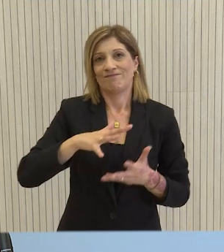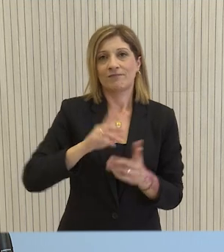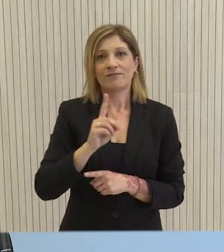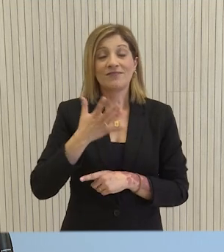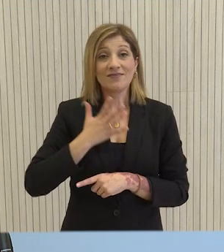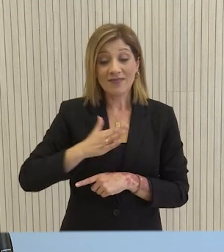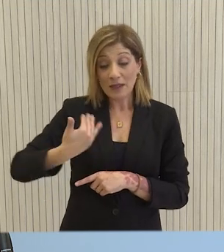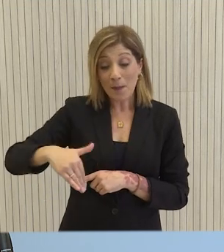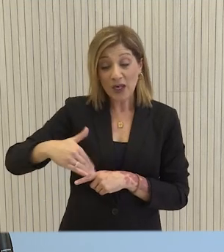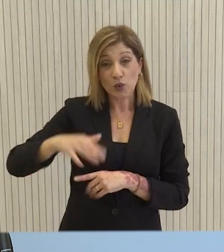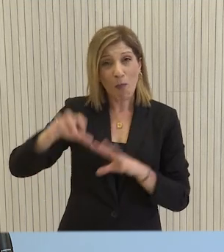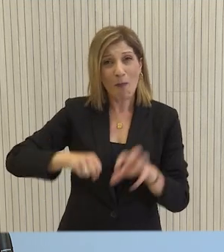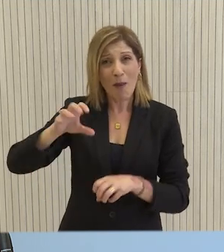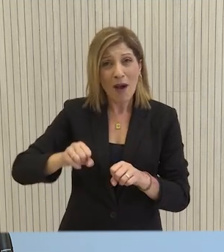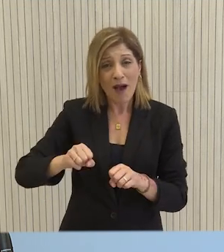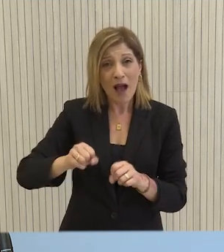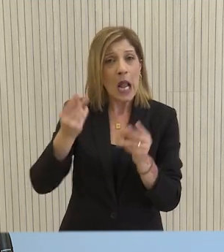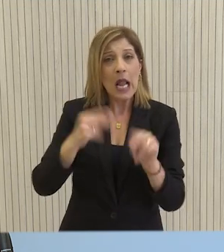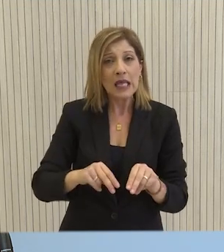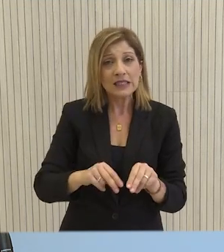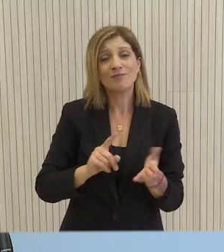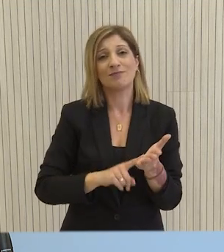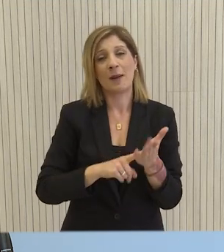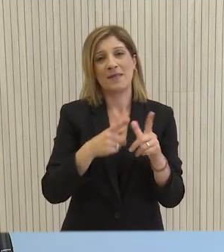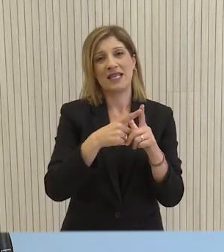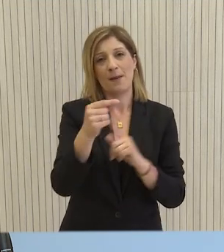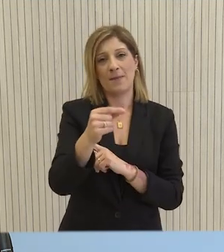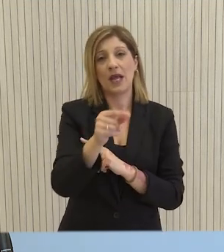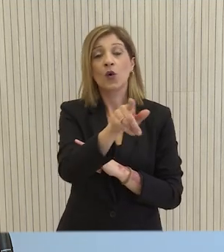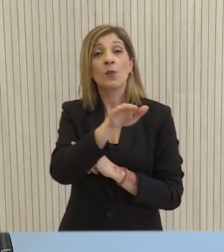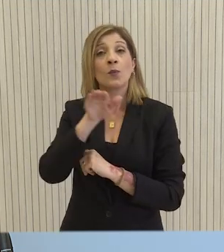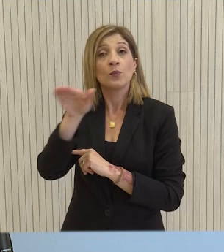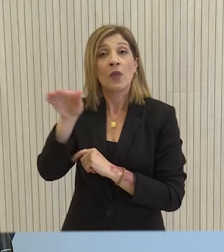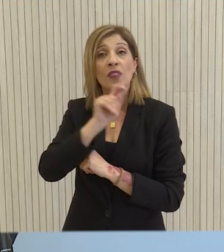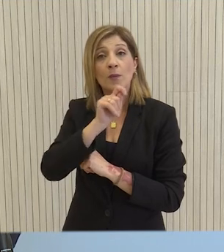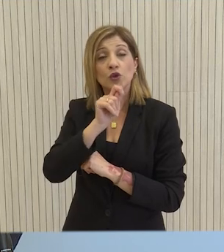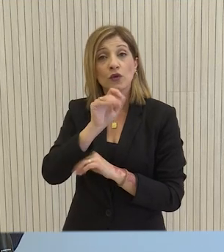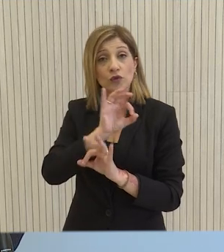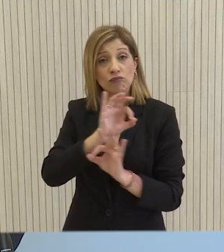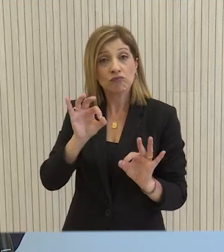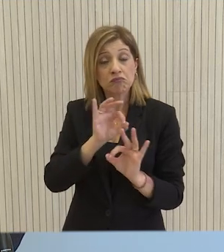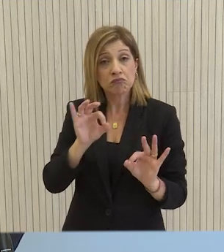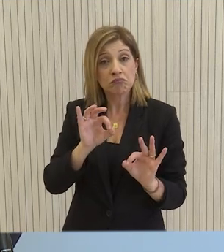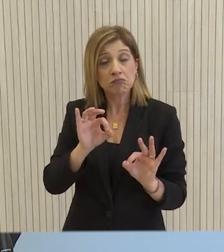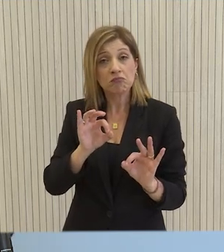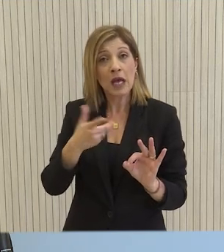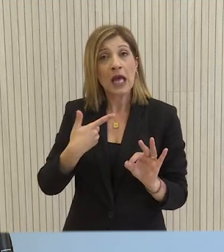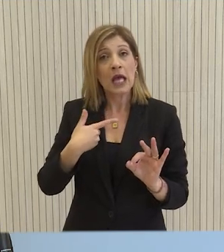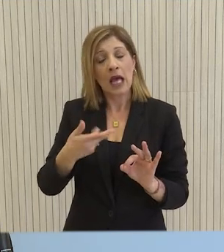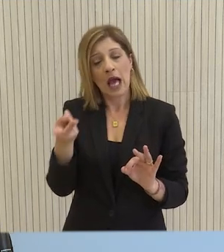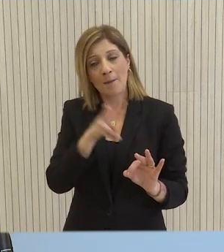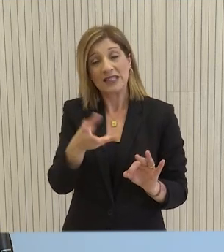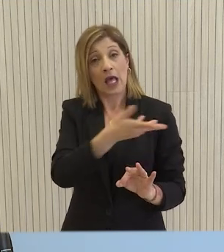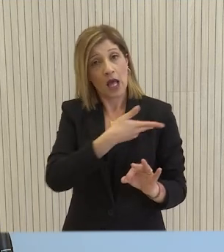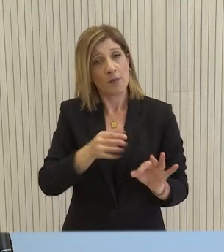σφεντερισμός περιουσιών, είναι μέσα από την επίλυση του Κυπριακού προβλήματος. Άρα υπάρχει σε εξέλιξη διαδικασία ετοιμασίας για αυτήν την? Εξετάζονται